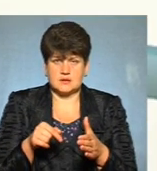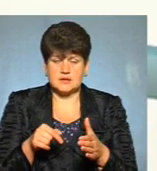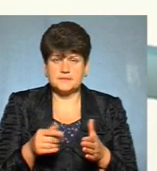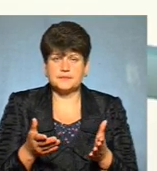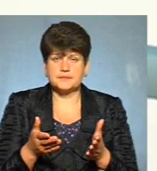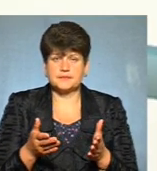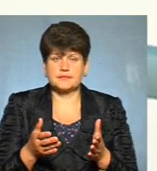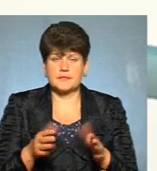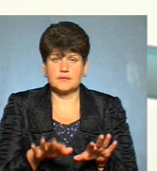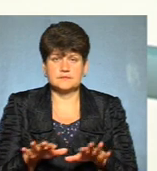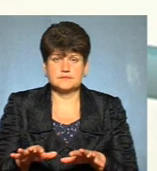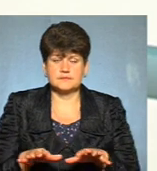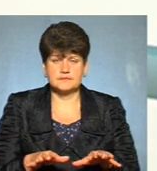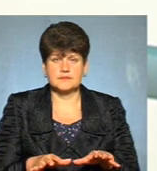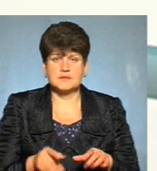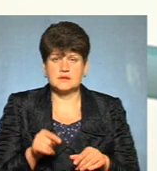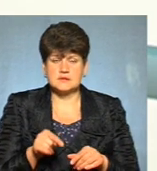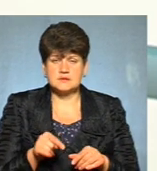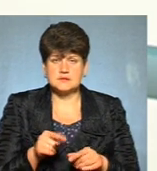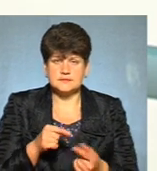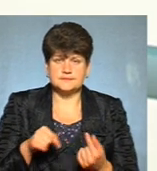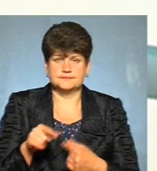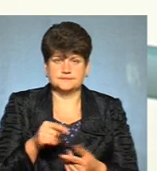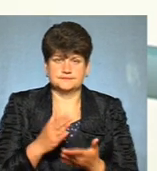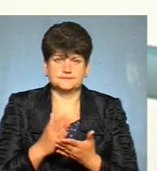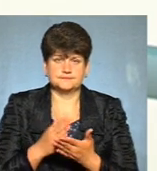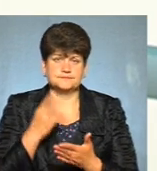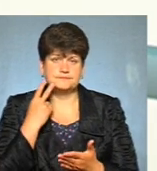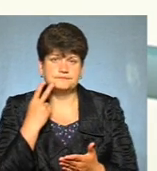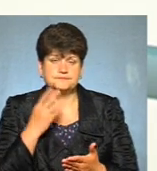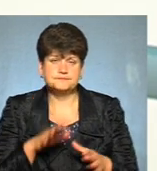певних біотопах, де всі збудники циркулюють.